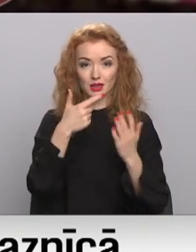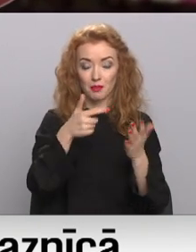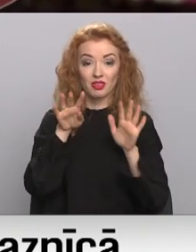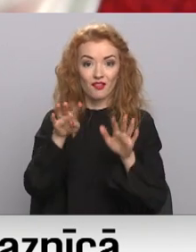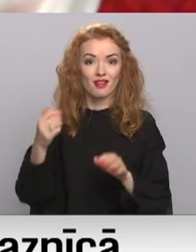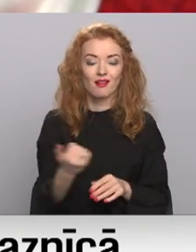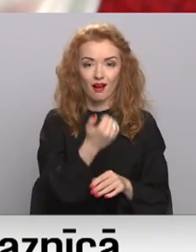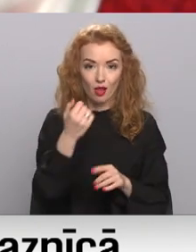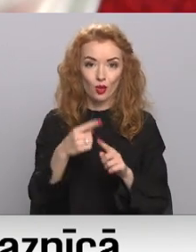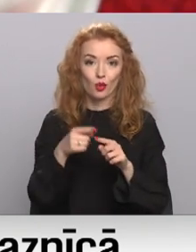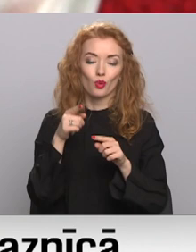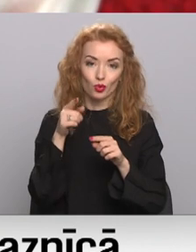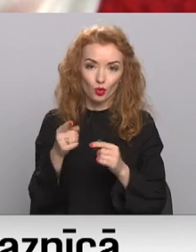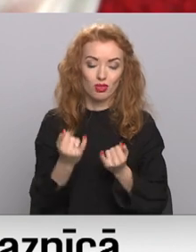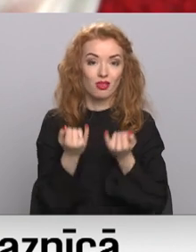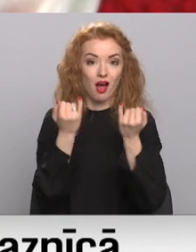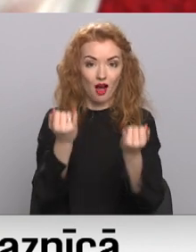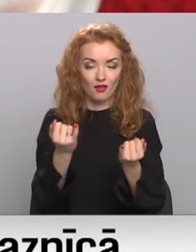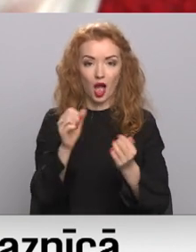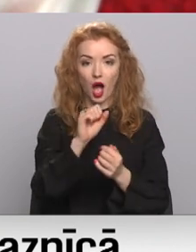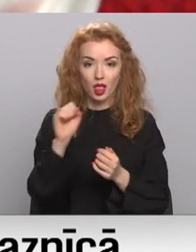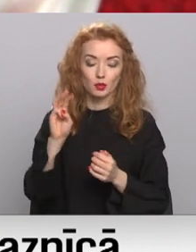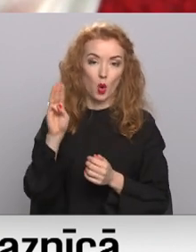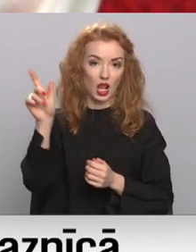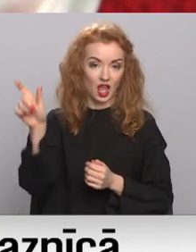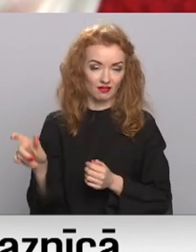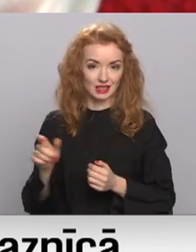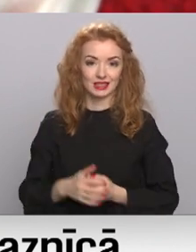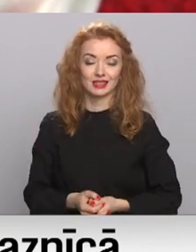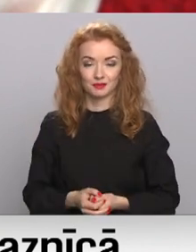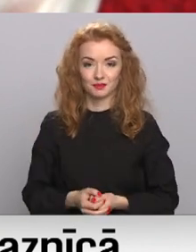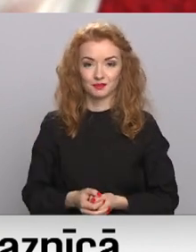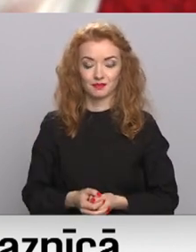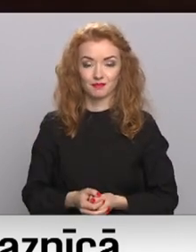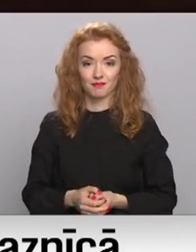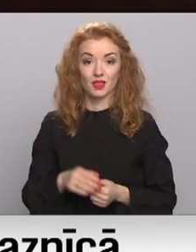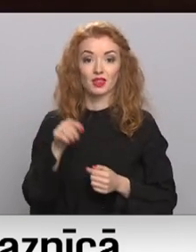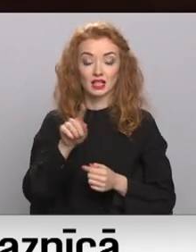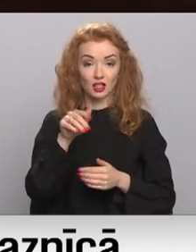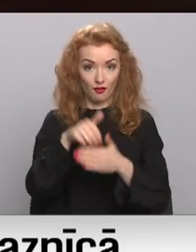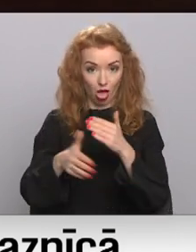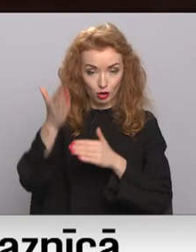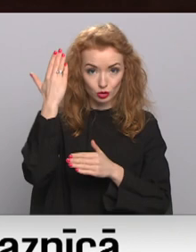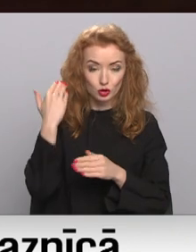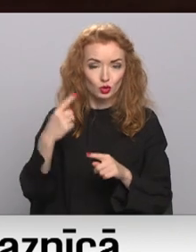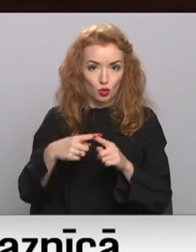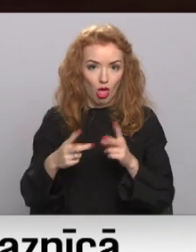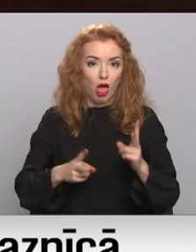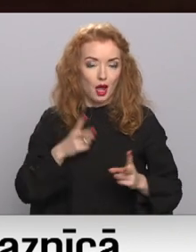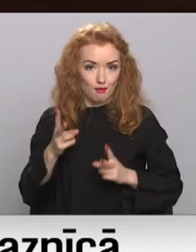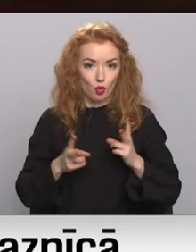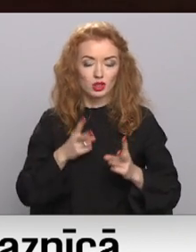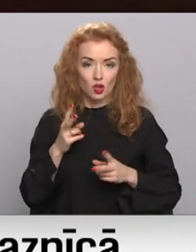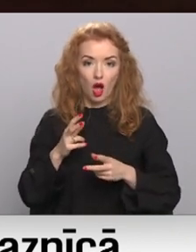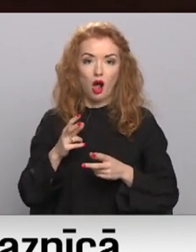1779. Gadā un to draudzēji dāvinājis Ādams Mogiļevskis. Ne tikai vēsturisks, bet arī tāds emocionāls